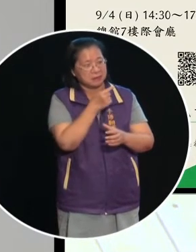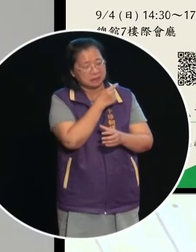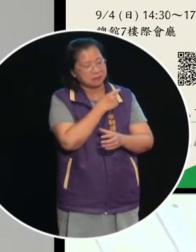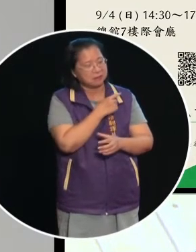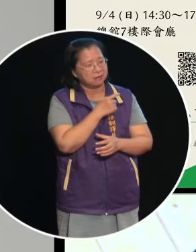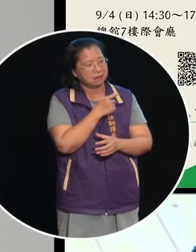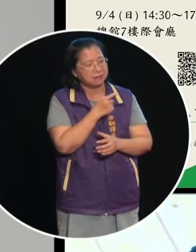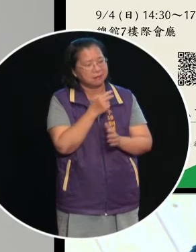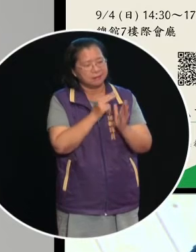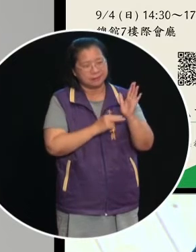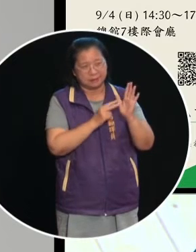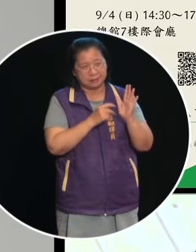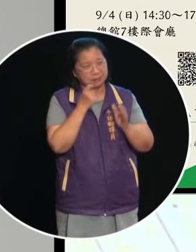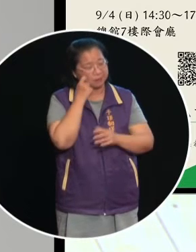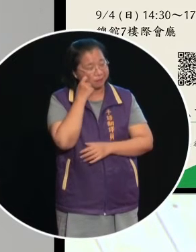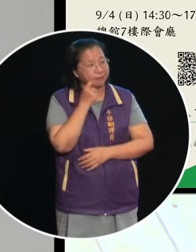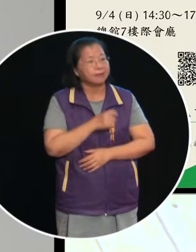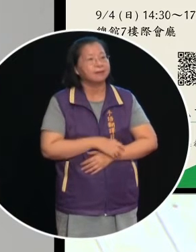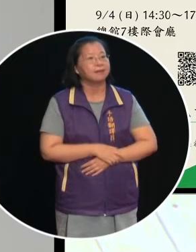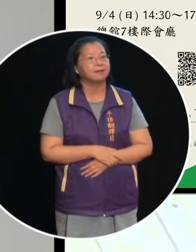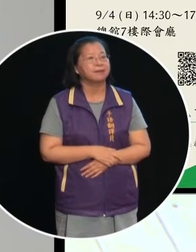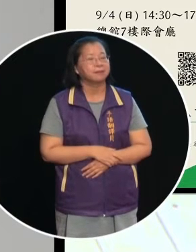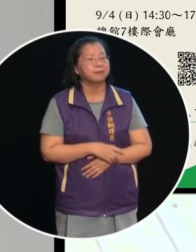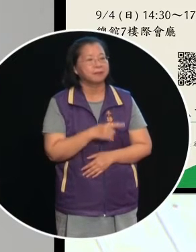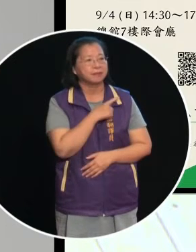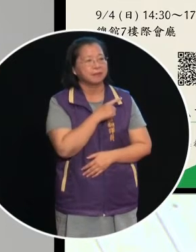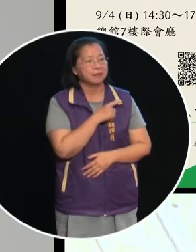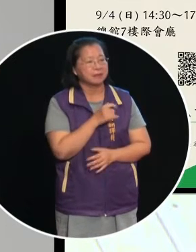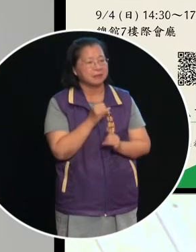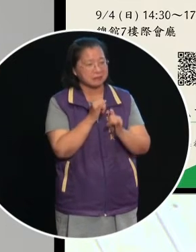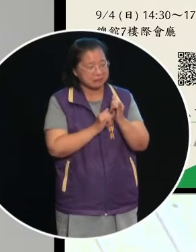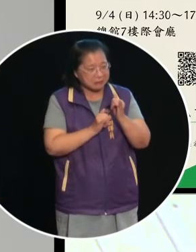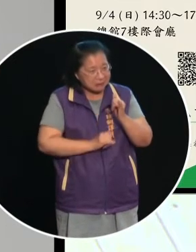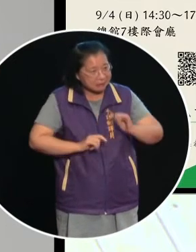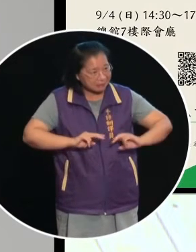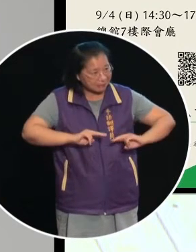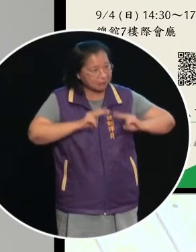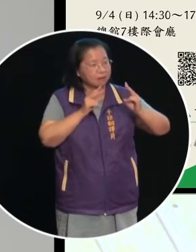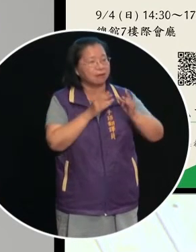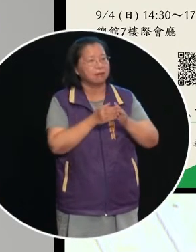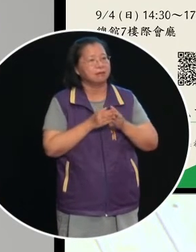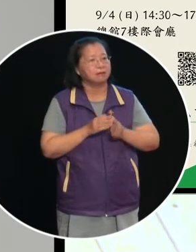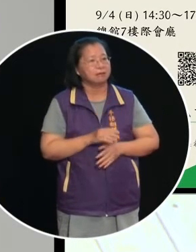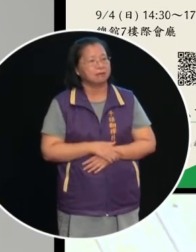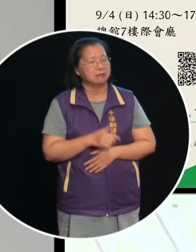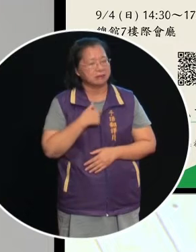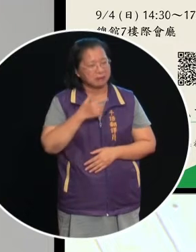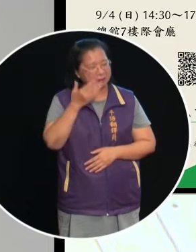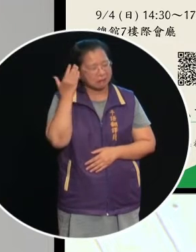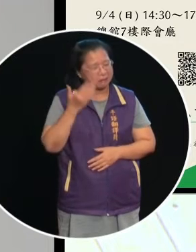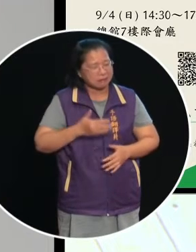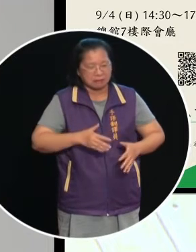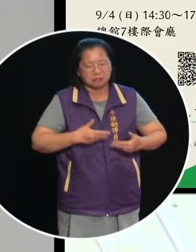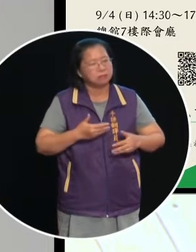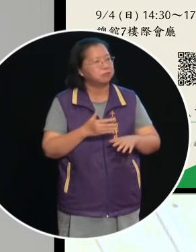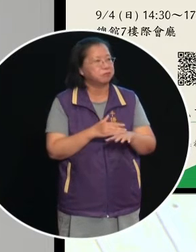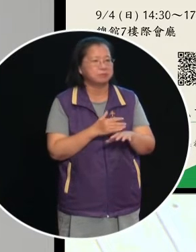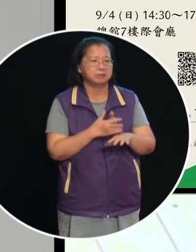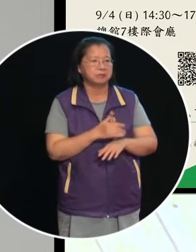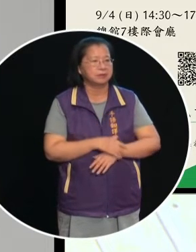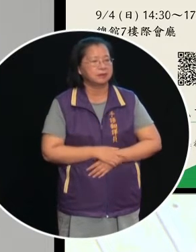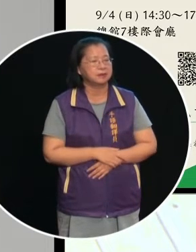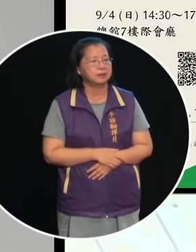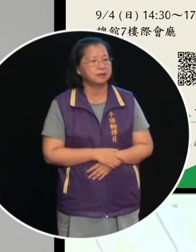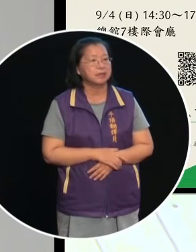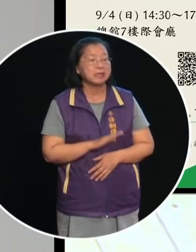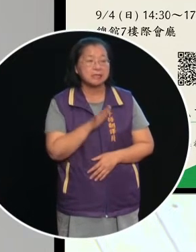难说。而且已经时代改变，他们一定不会像以前那么的亲中，但是